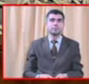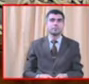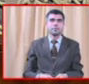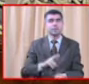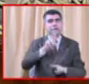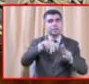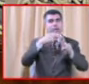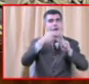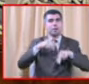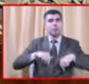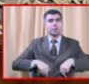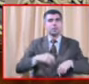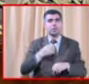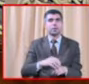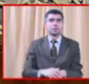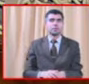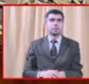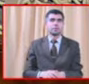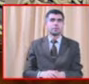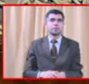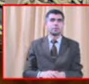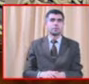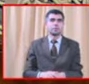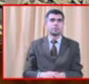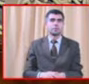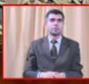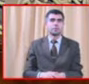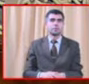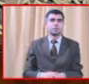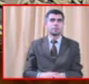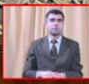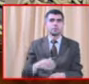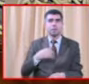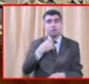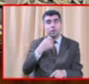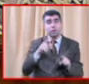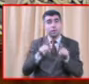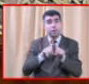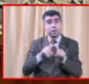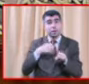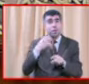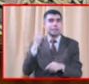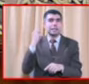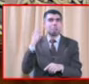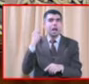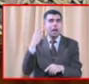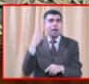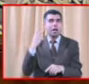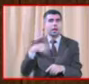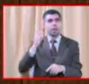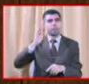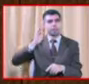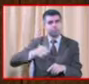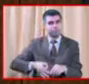للسيد الوزير تفضل فيما تبقى من الوقت. فيما يخص انا غندوي غير على المستشفى ديال تمارا، كنت زرته